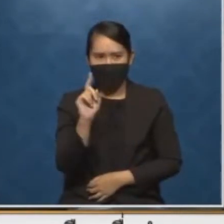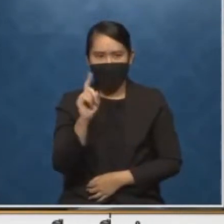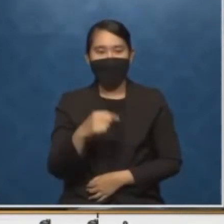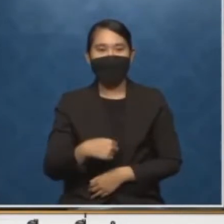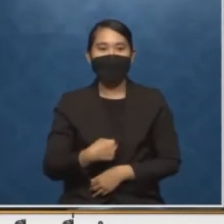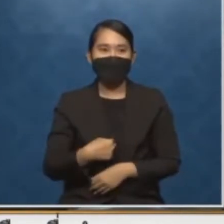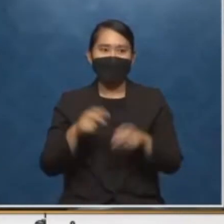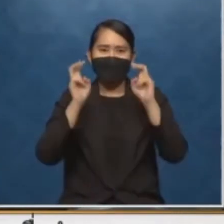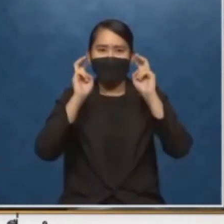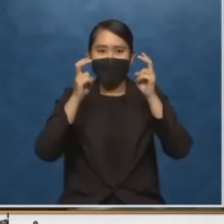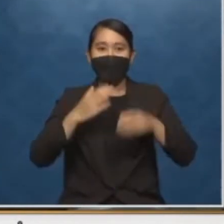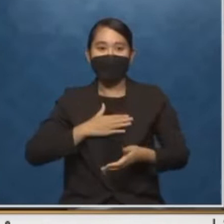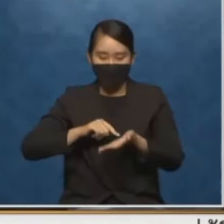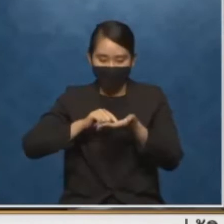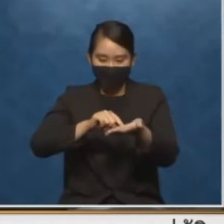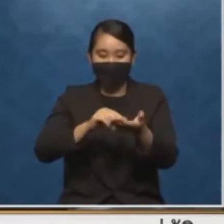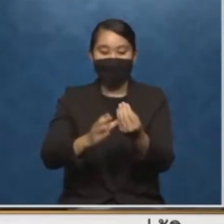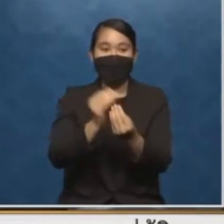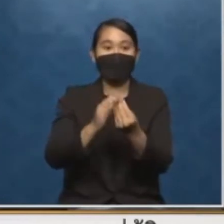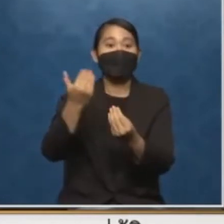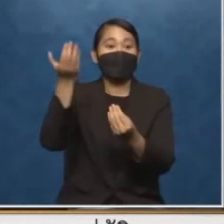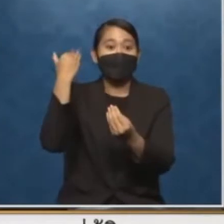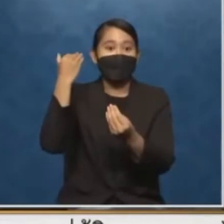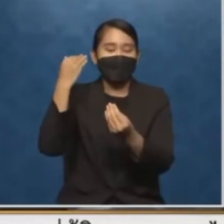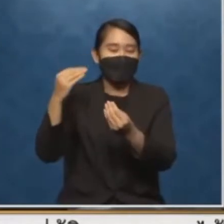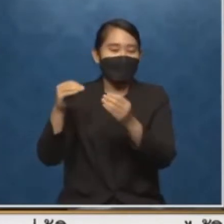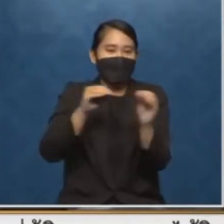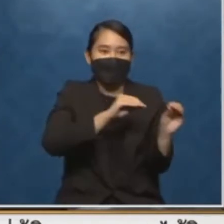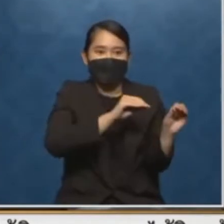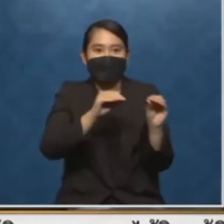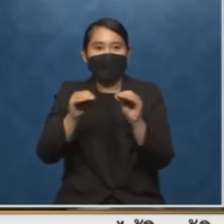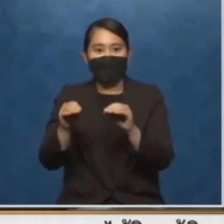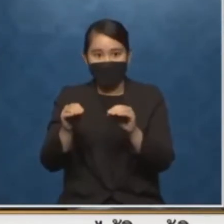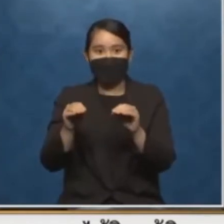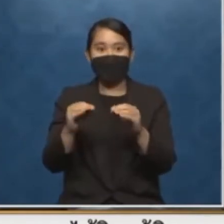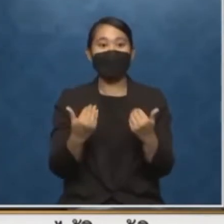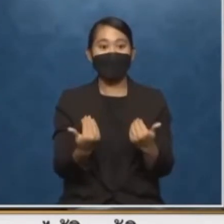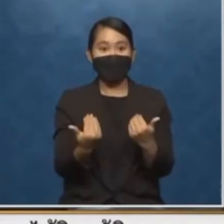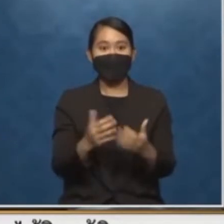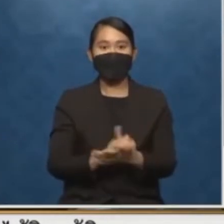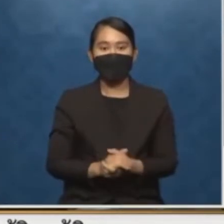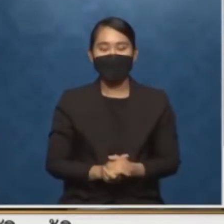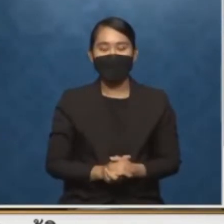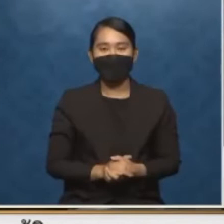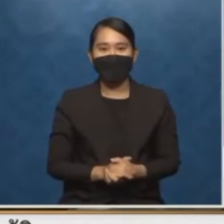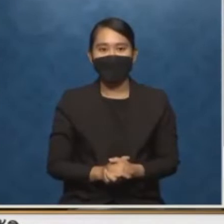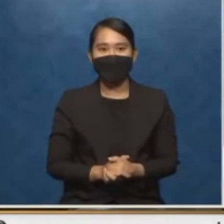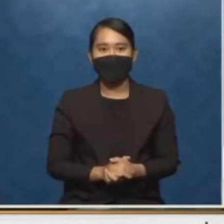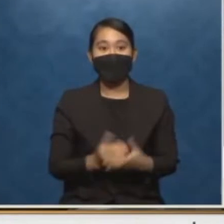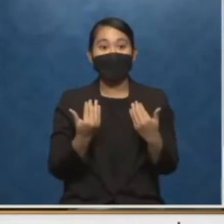ข้าแต่อาทิตย์สัปดาห์ที่แล้วแต่เห็นว่าเลื่อนมาจึงกราบเรียนท่านประธานว่า